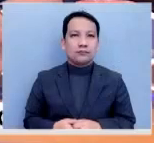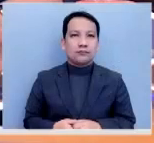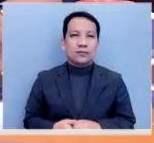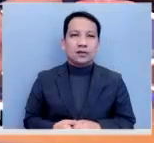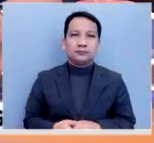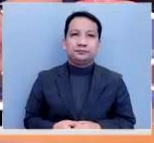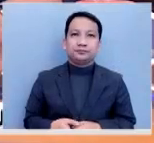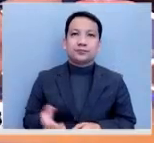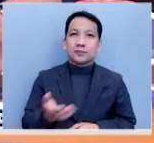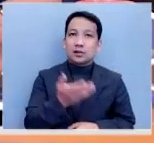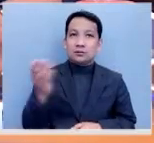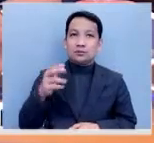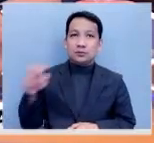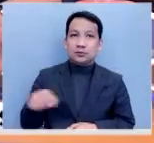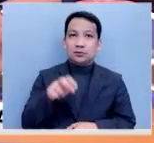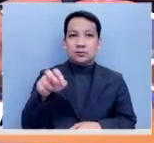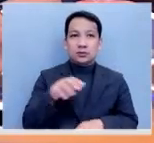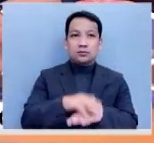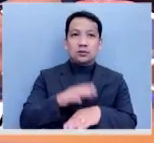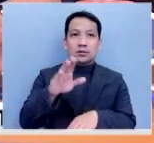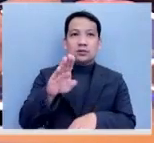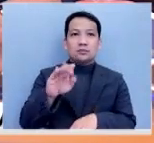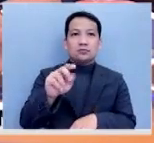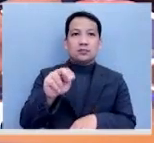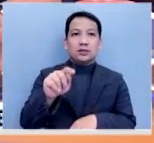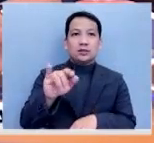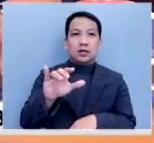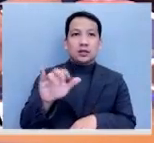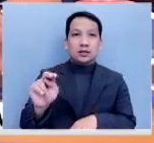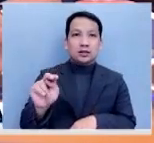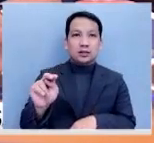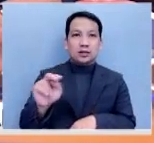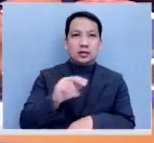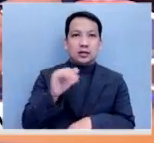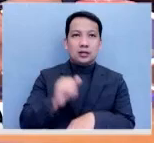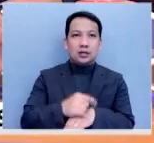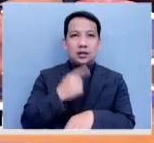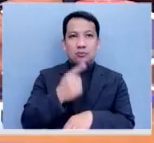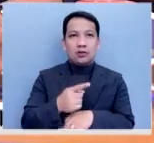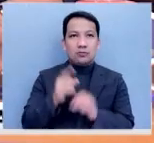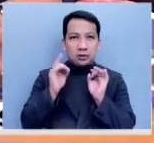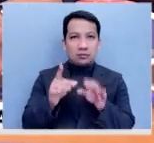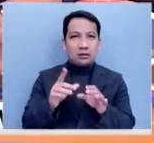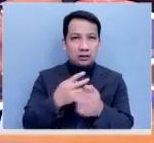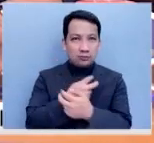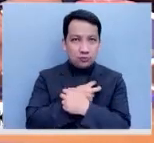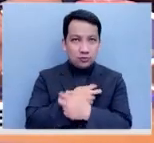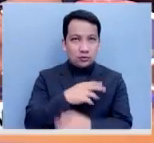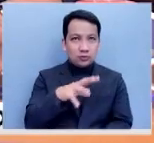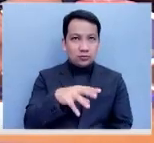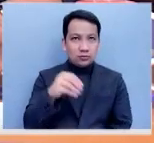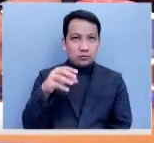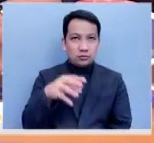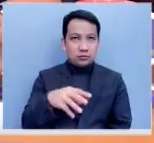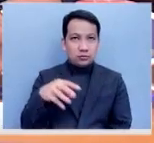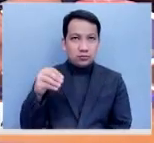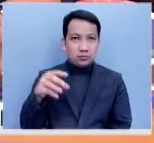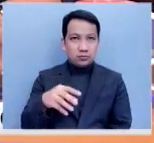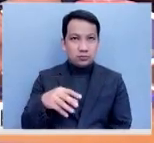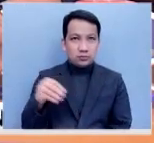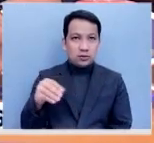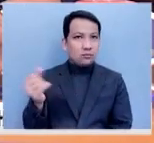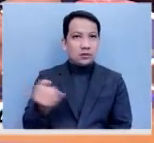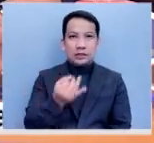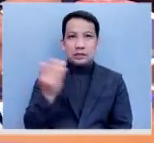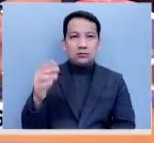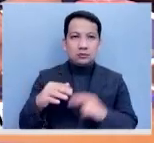Apektado na ang turismo ng Bantayan Island dahil sa pagkalat ng mga makamandag na dikya. Pero may ilang turista pa rin ang lumalangoy rito sa